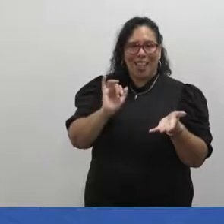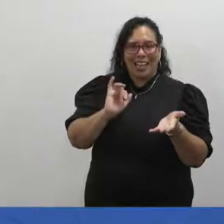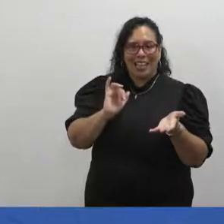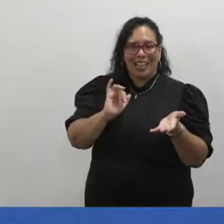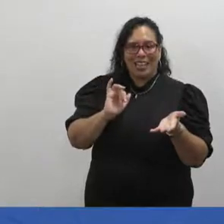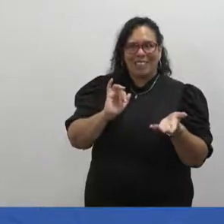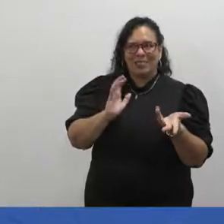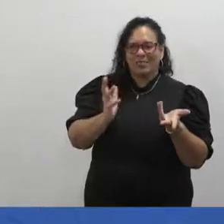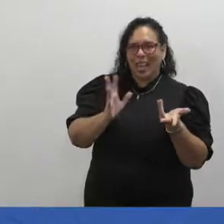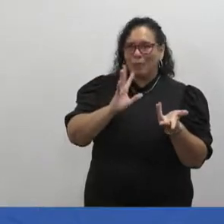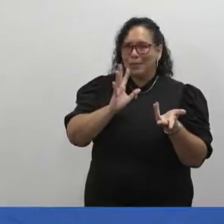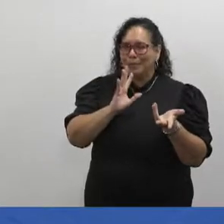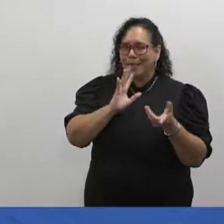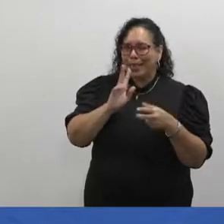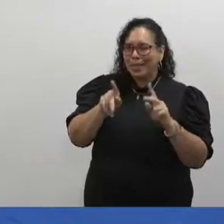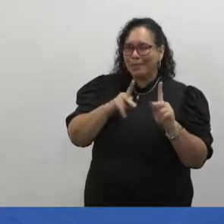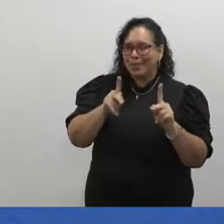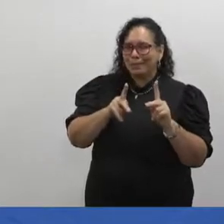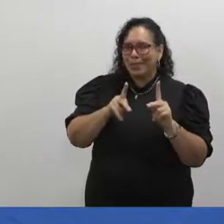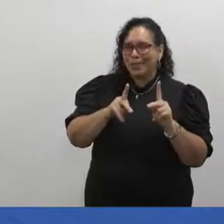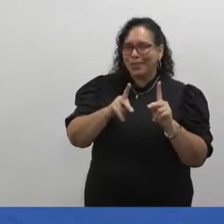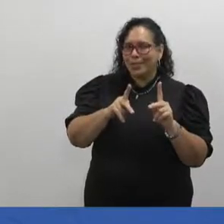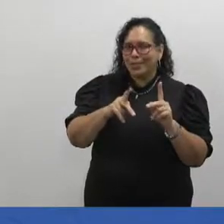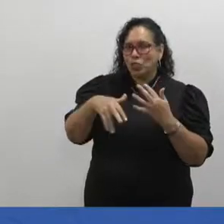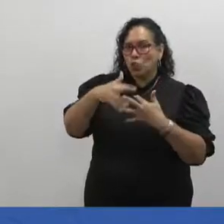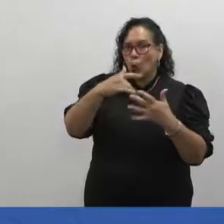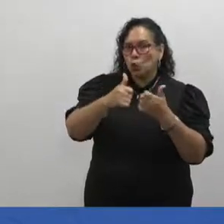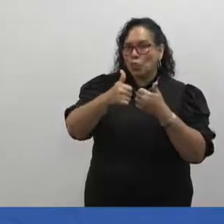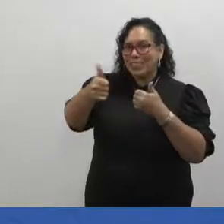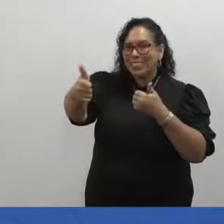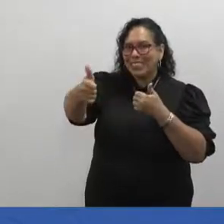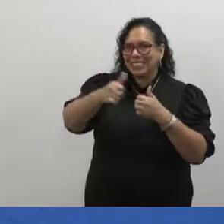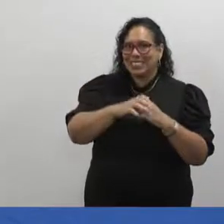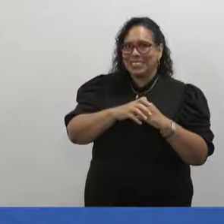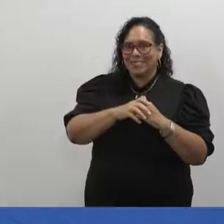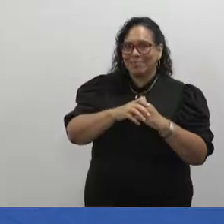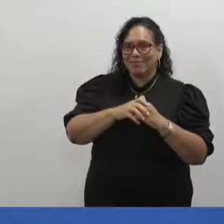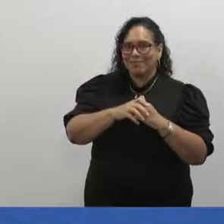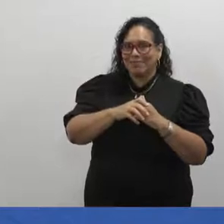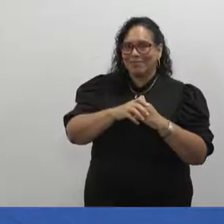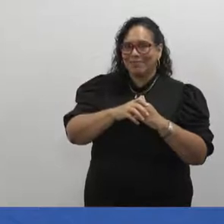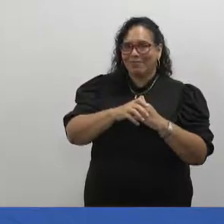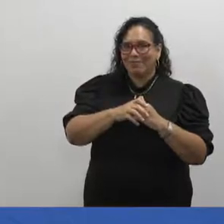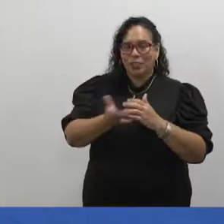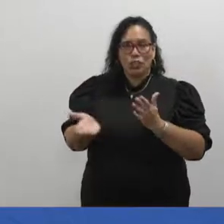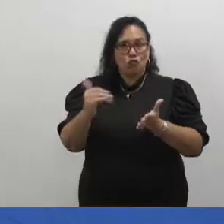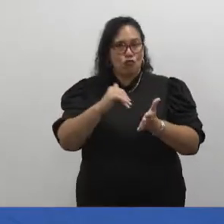từ tu rom để thay cọ cái đau mà